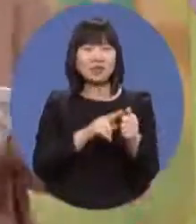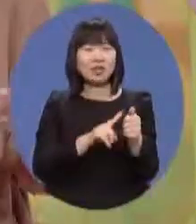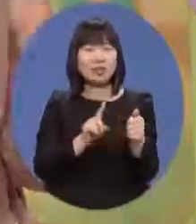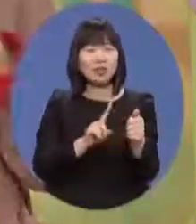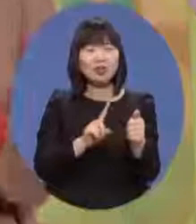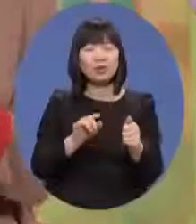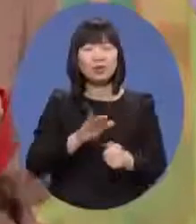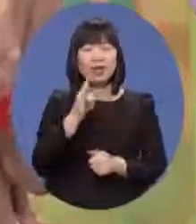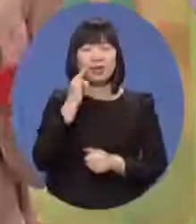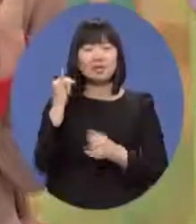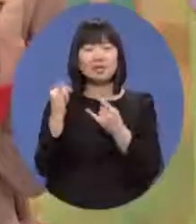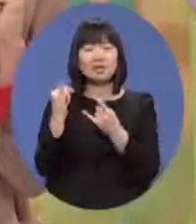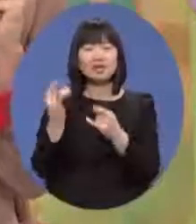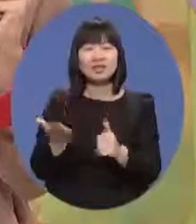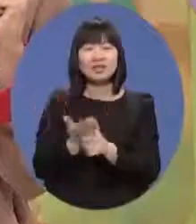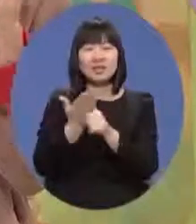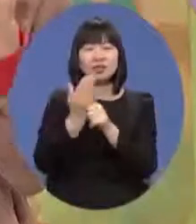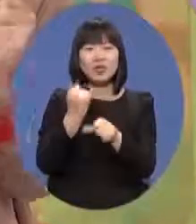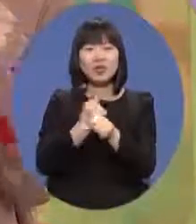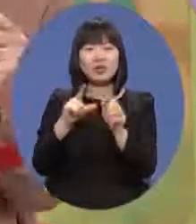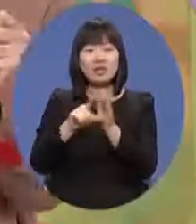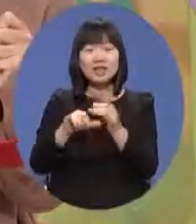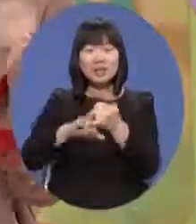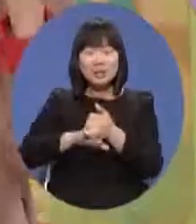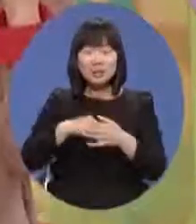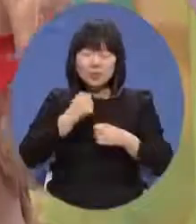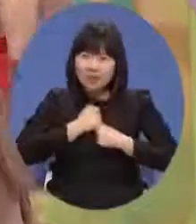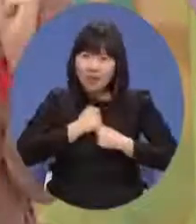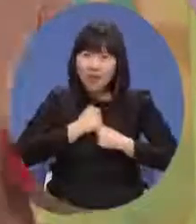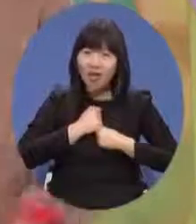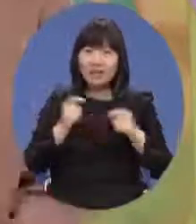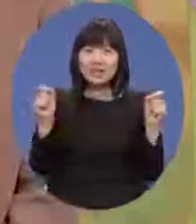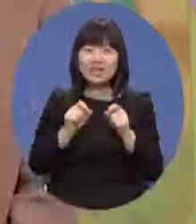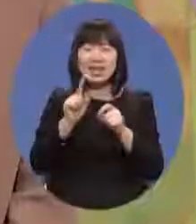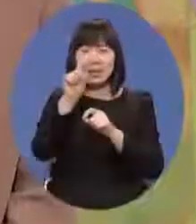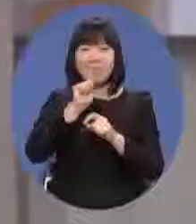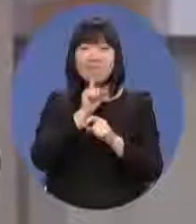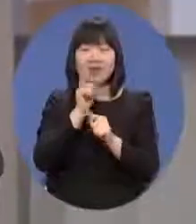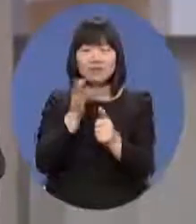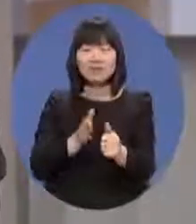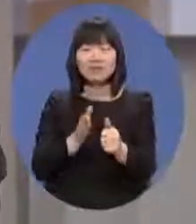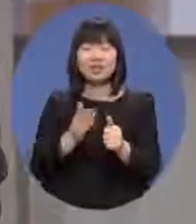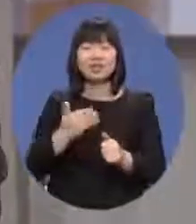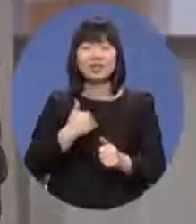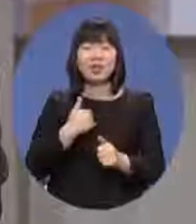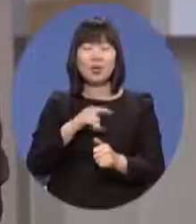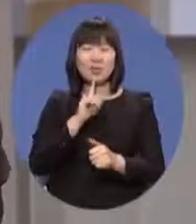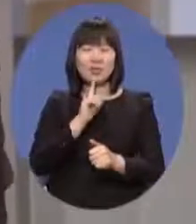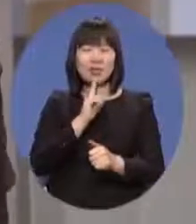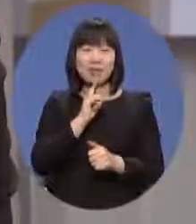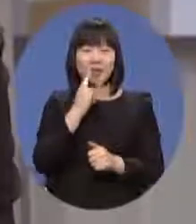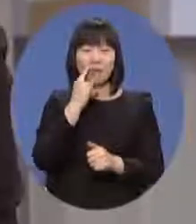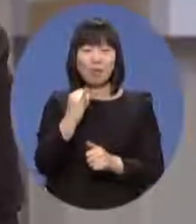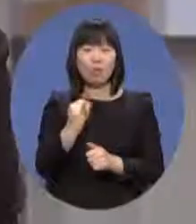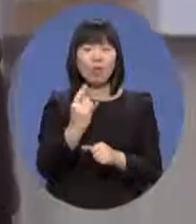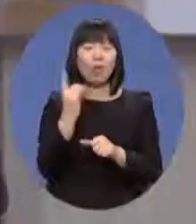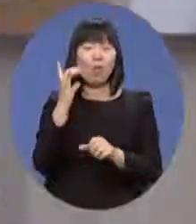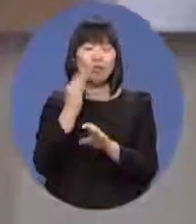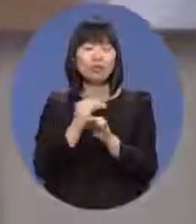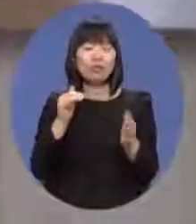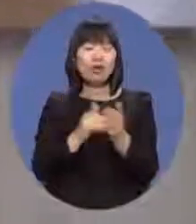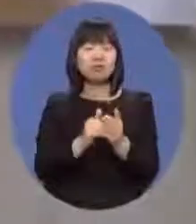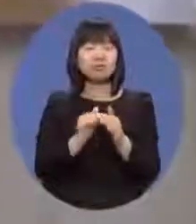그러면 우리 엄마들에게 양육을 할 때 이것만은 꼭 지켜라. 네. 짧게 한마디만 부탁드릴게요. 네, 이제 저희가 이런 얘기를 하면 어머님들 그럼 언제까지